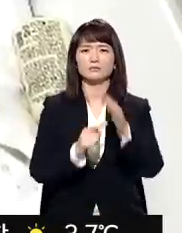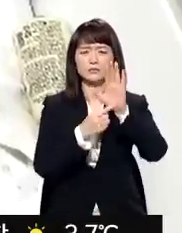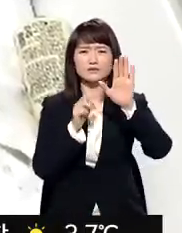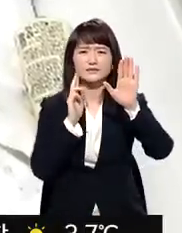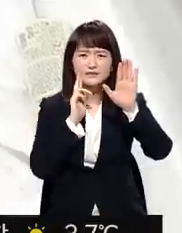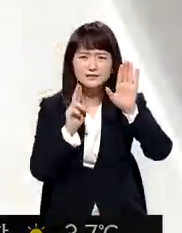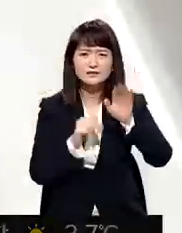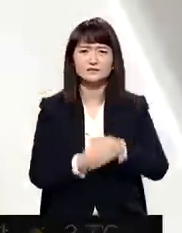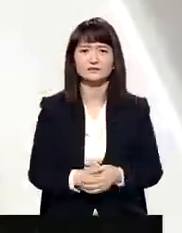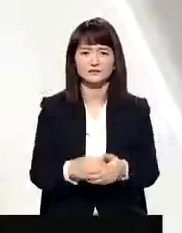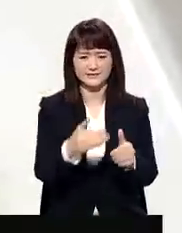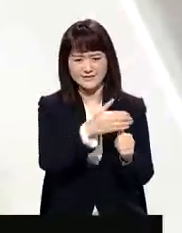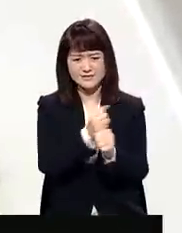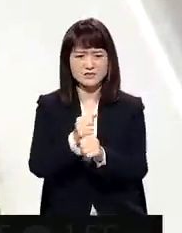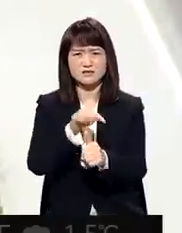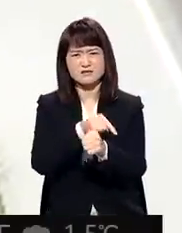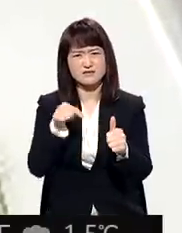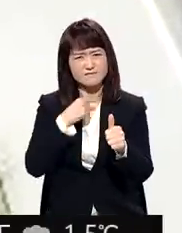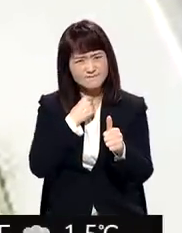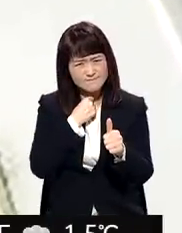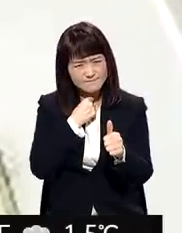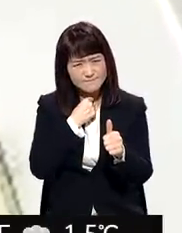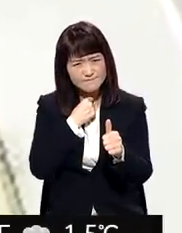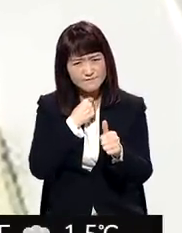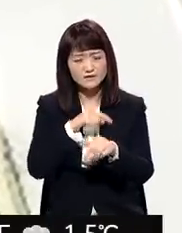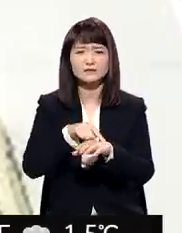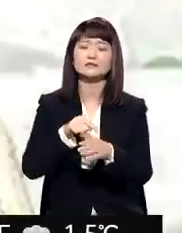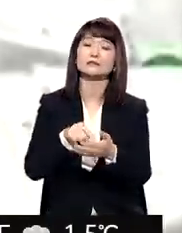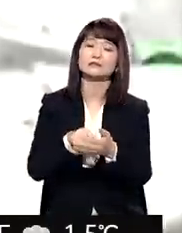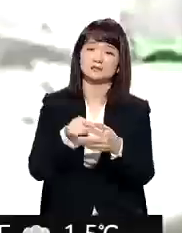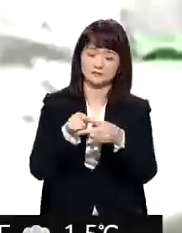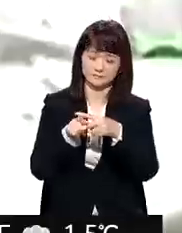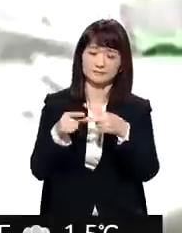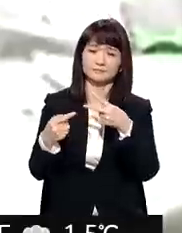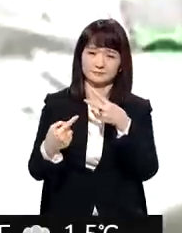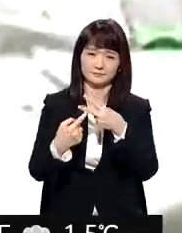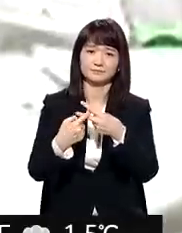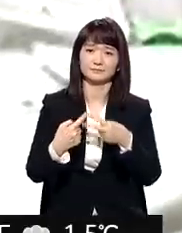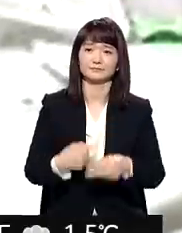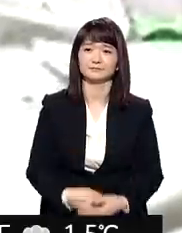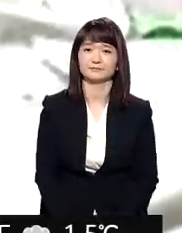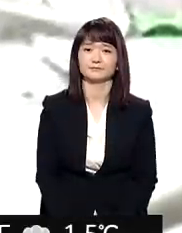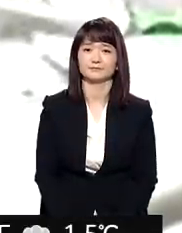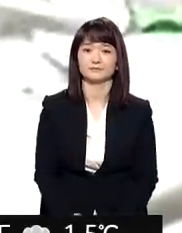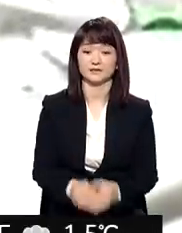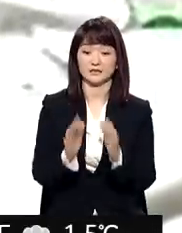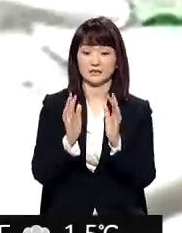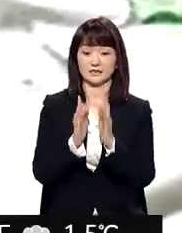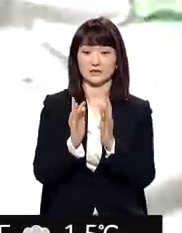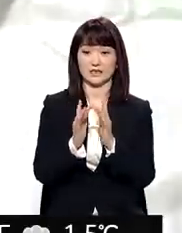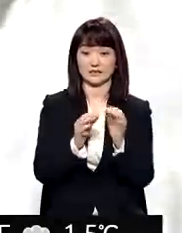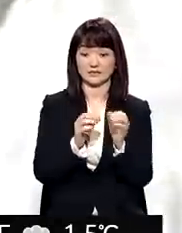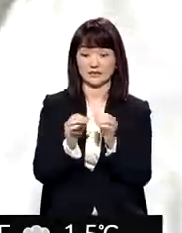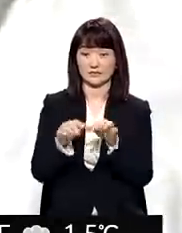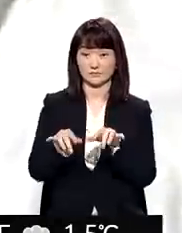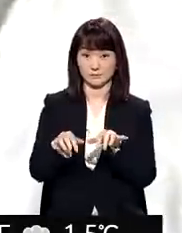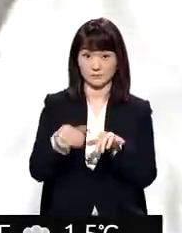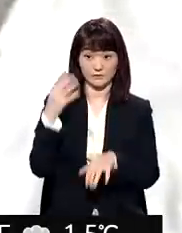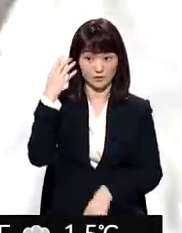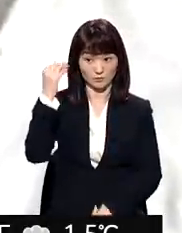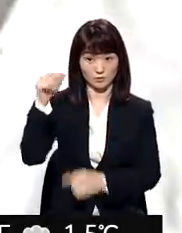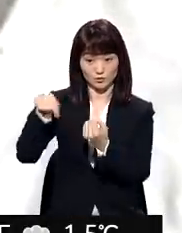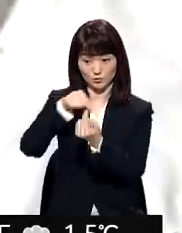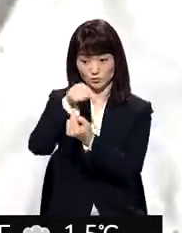거칩니다만 잡아 죽이고 싶다라고 하셨다는데 그 심정은 이해가 갑니다네 온라인 커뮤니티에 모텔 운영한다는